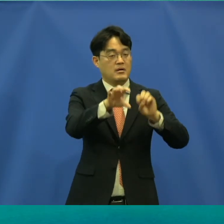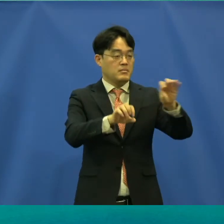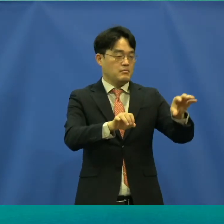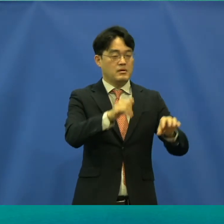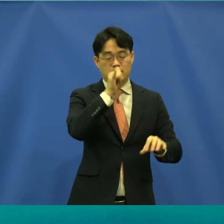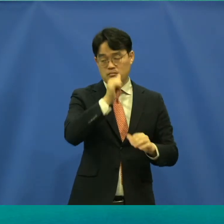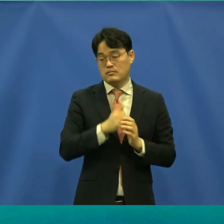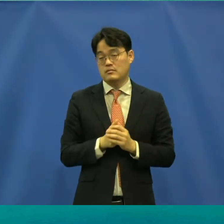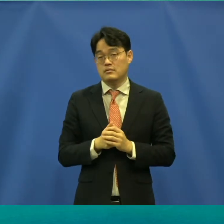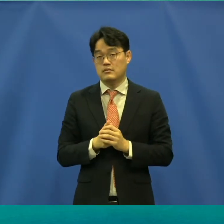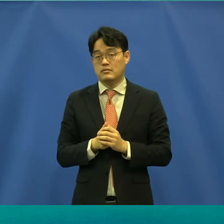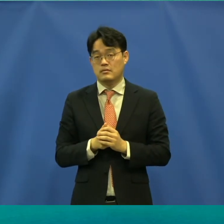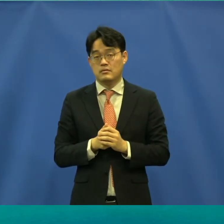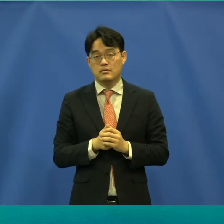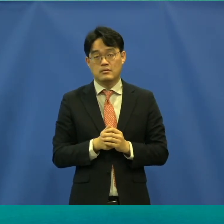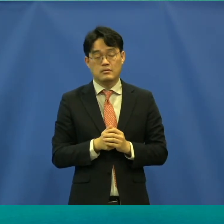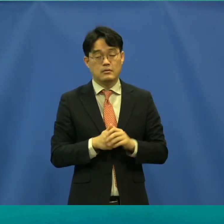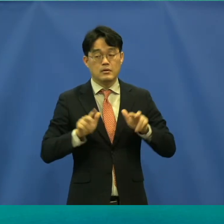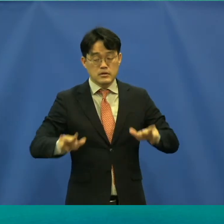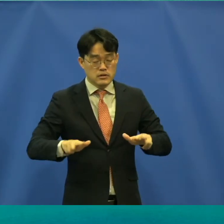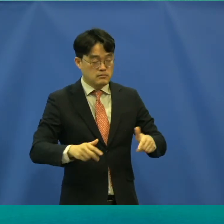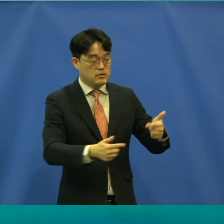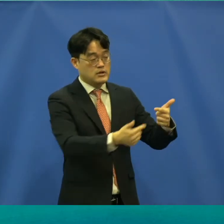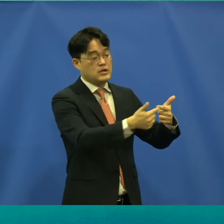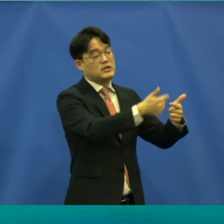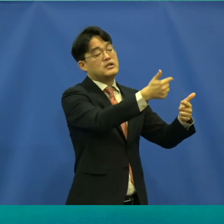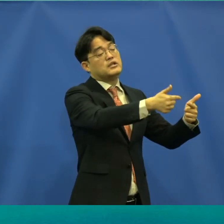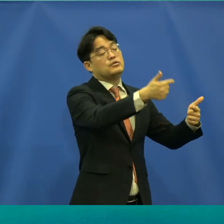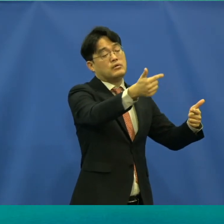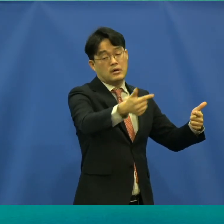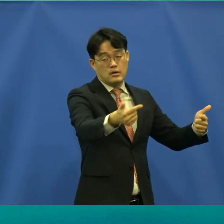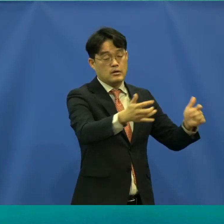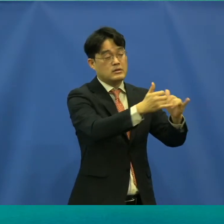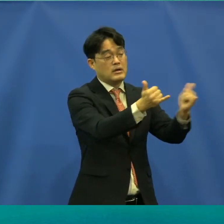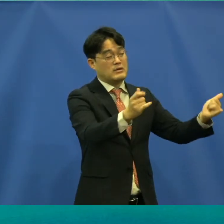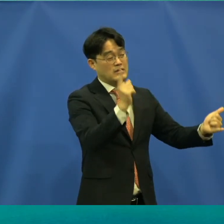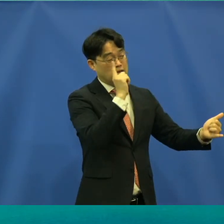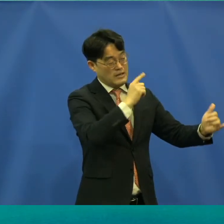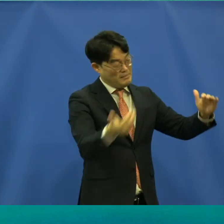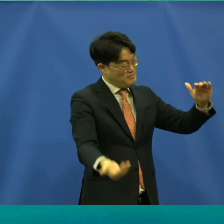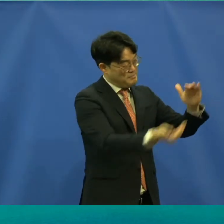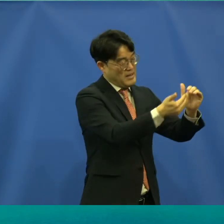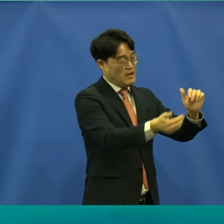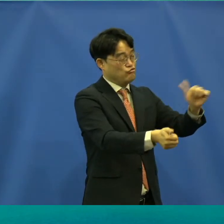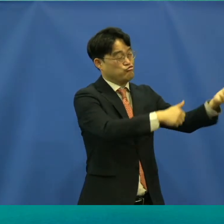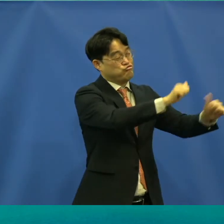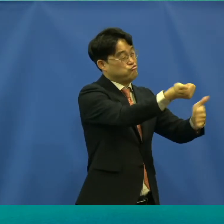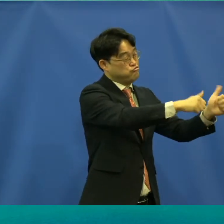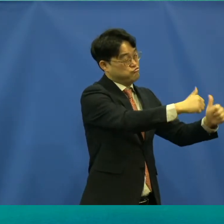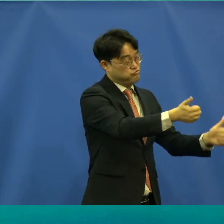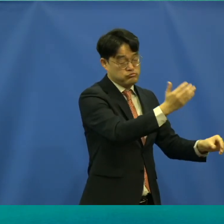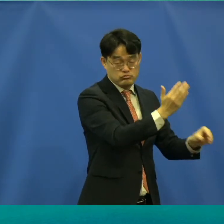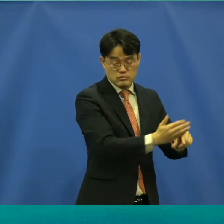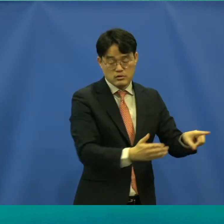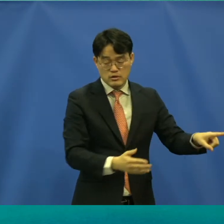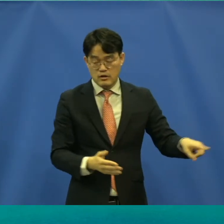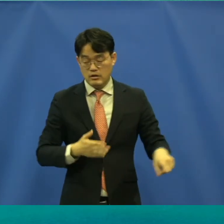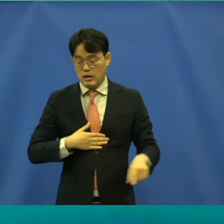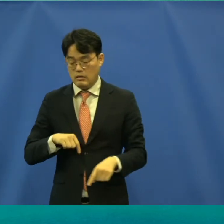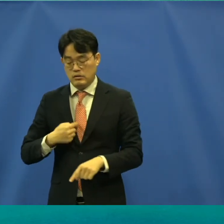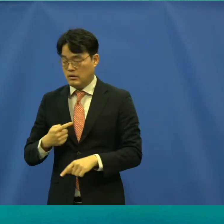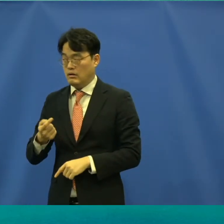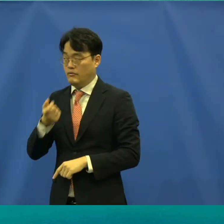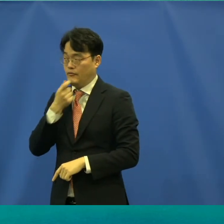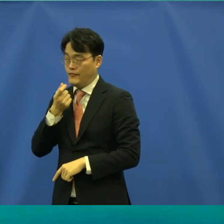다 죽고 가는데 나만 편안하면 되냐고요. 여러분, 하나님은 말씀하실 때